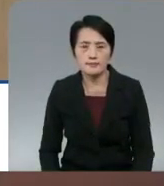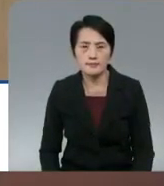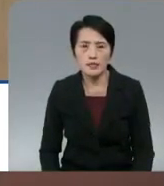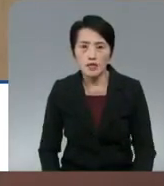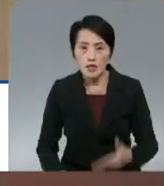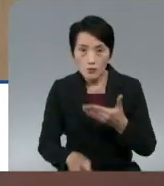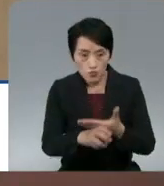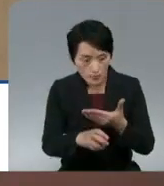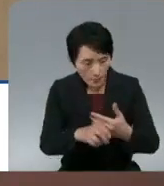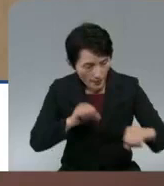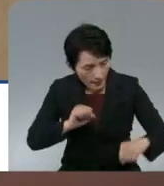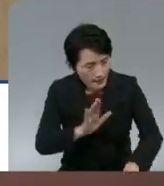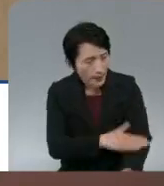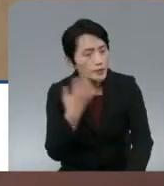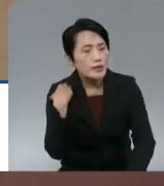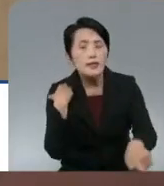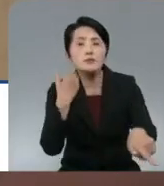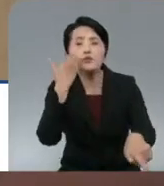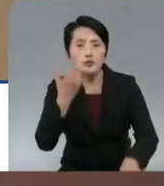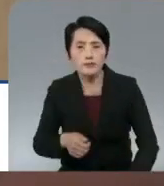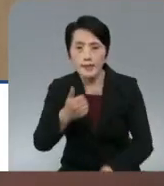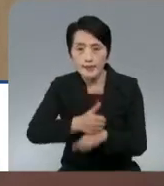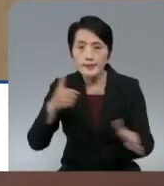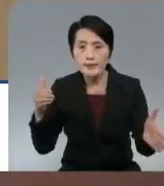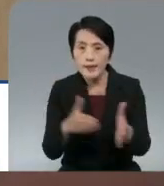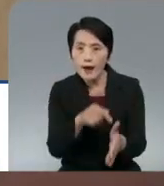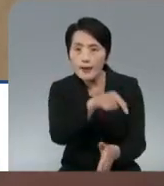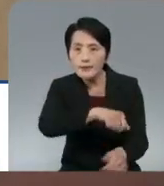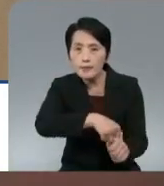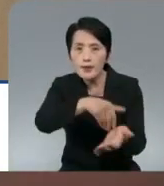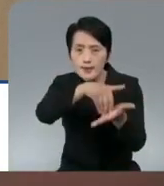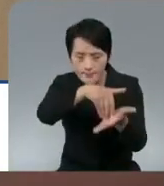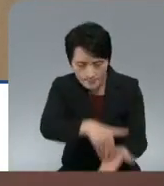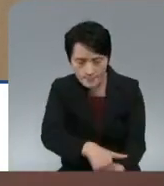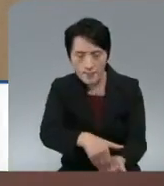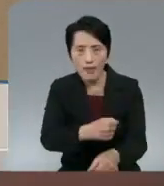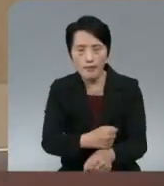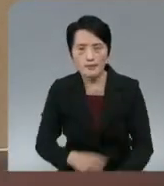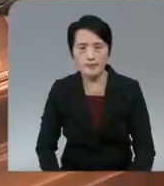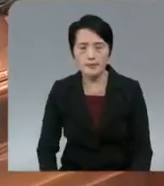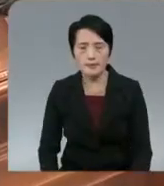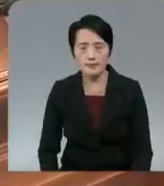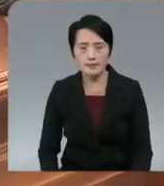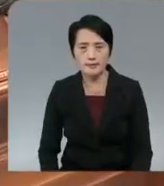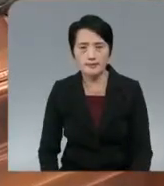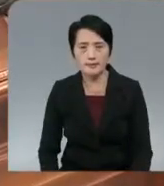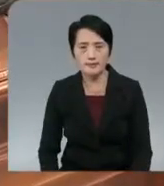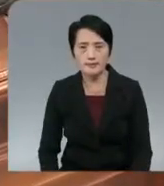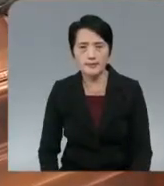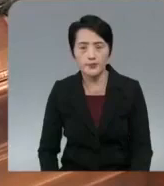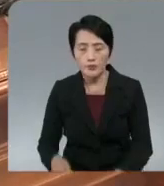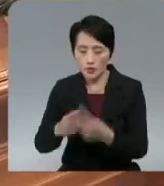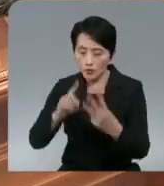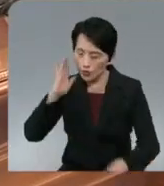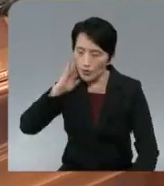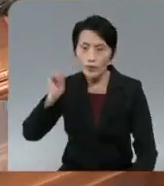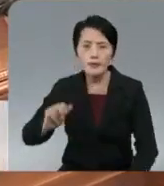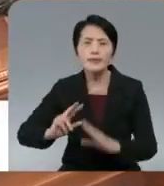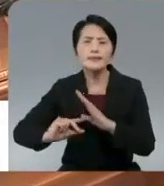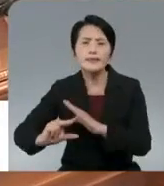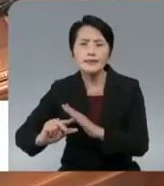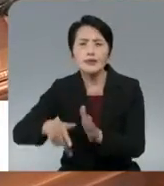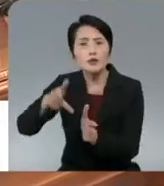aux camionneurs de prendre en otage la vie des Sud-Coréens et l'économie nationale en vue de faire accepter